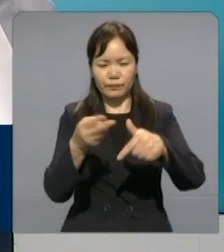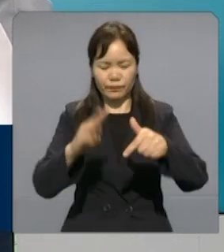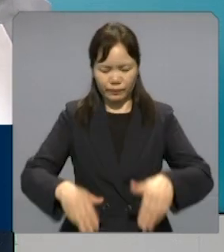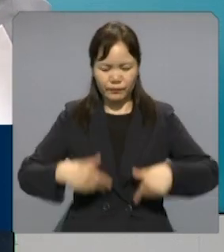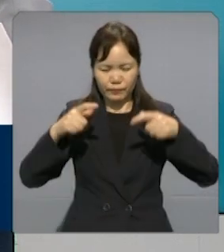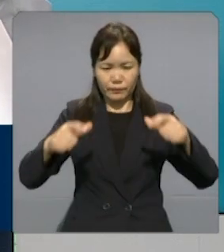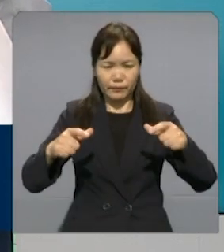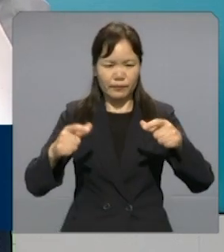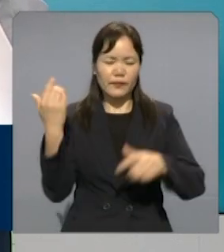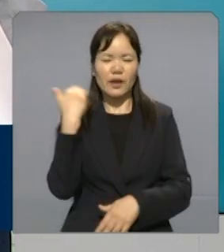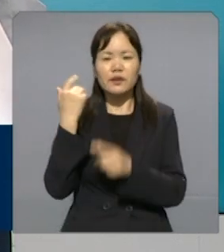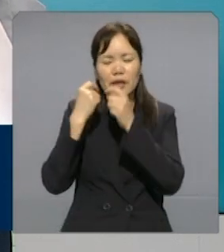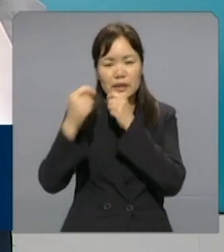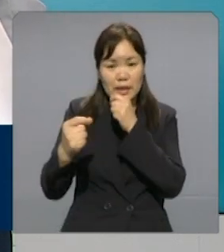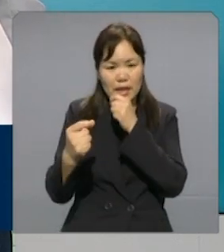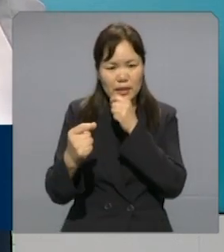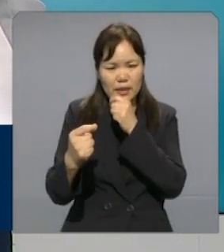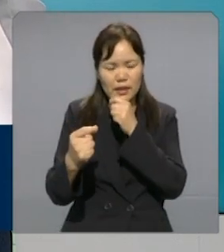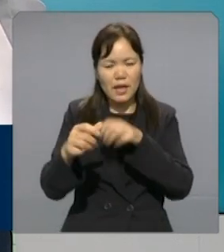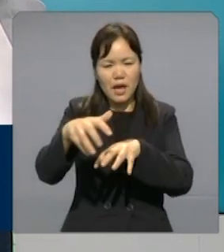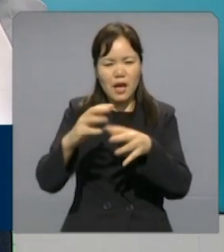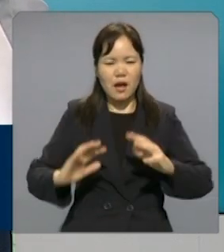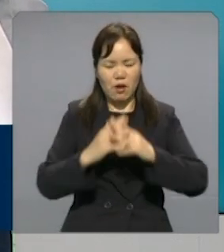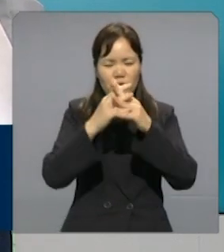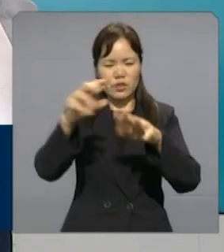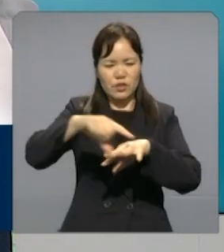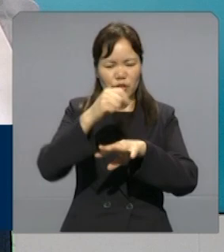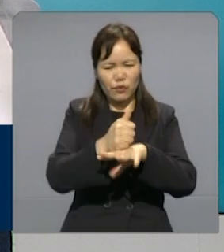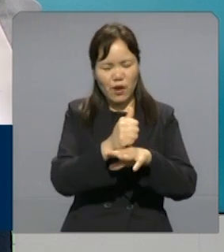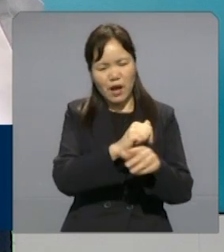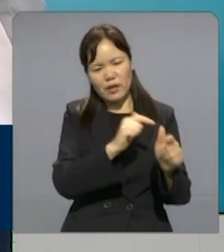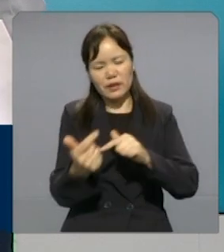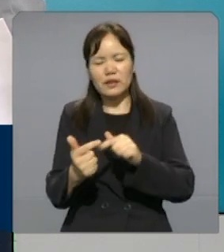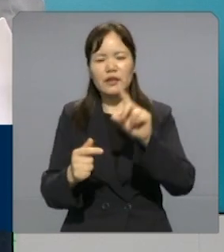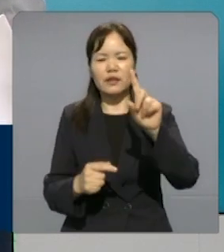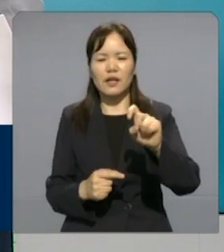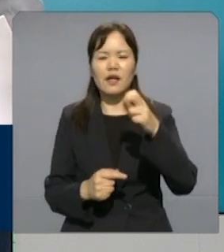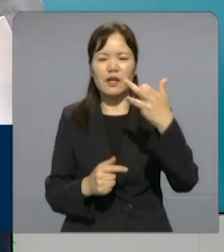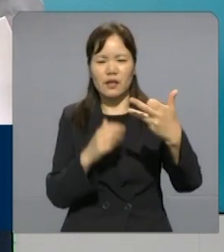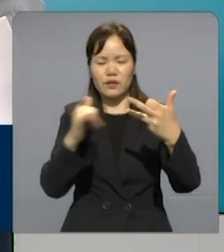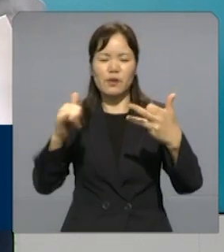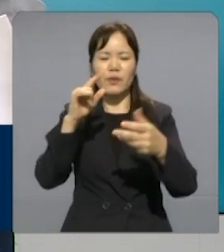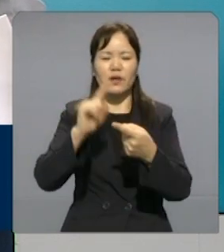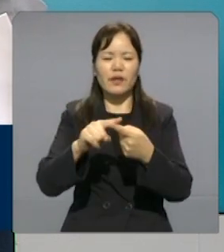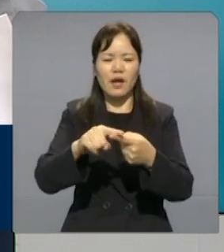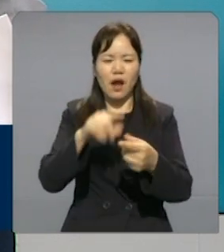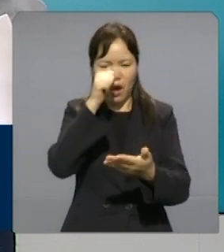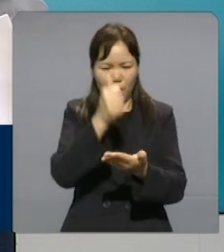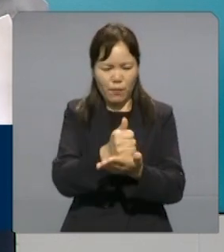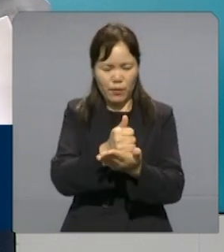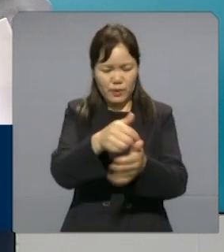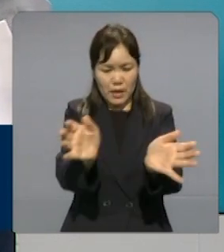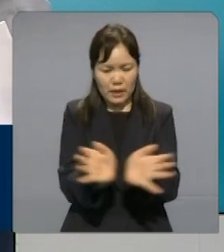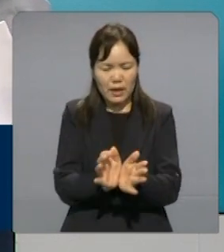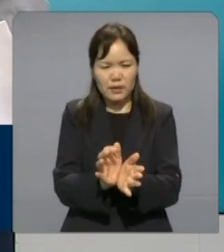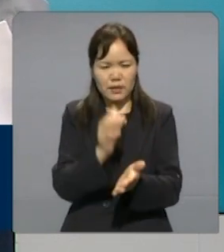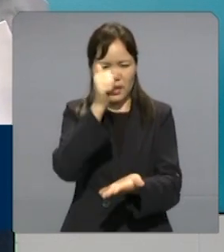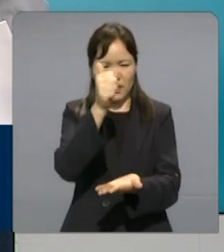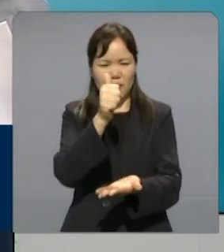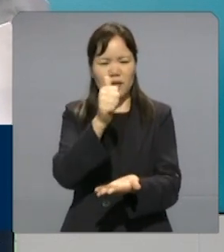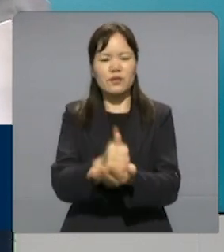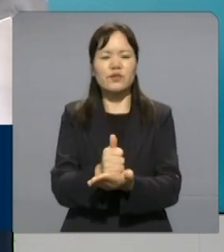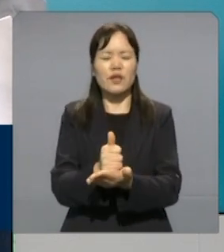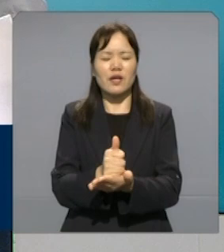인천 미추홀구 일대에서 전세 사기를 저지른 건축왕 일당 중 18명에 대해 경찰이 범죄단체 조직주의 혐의를 적용하기로